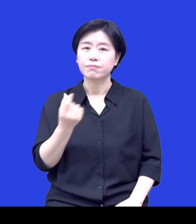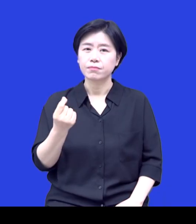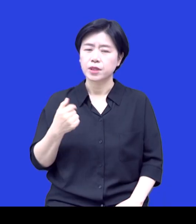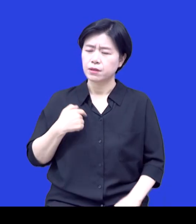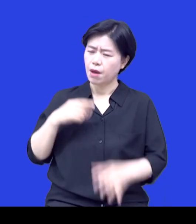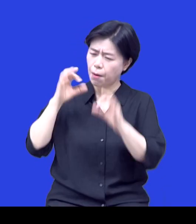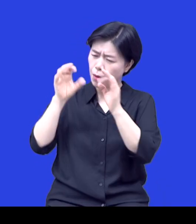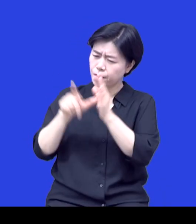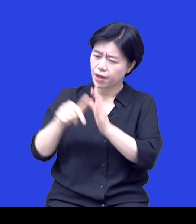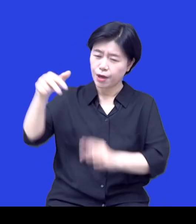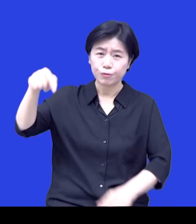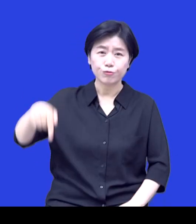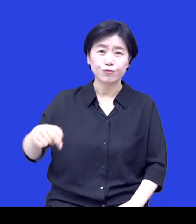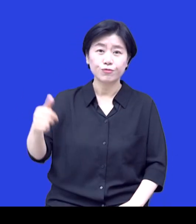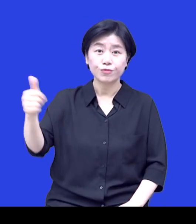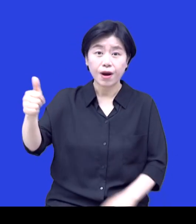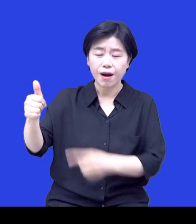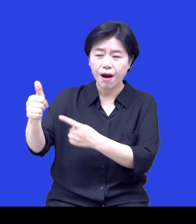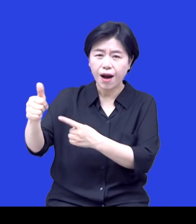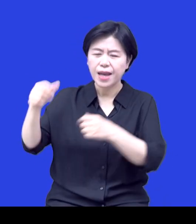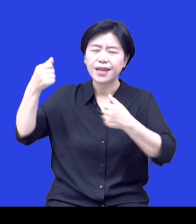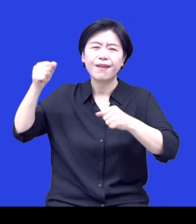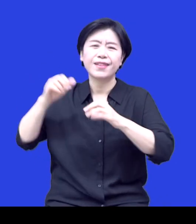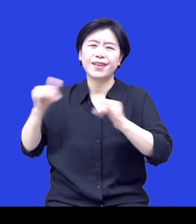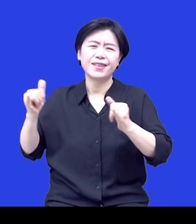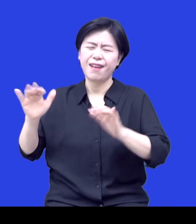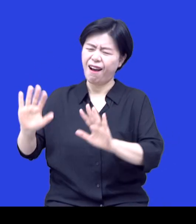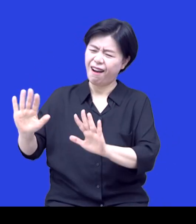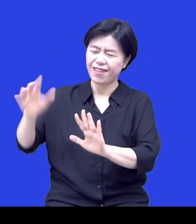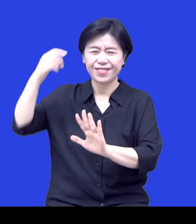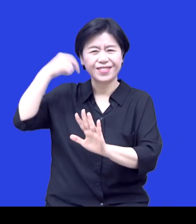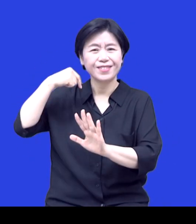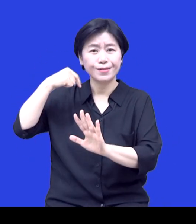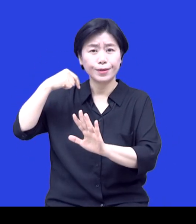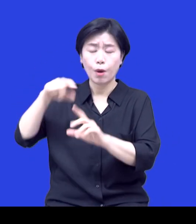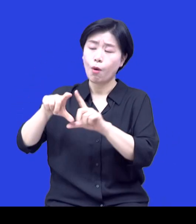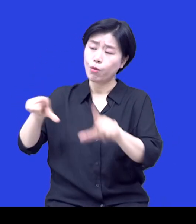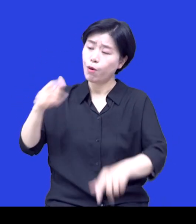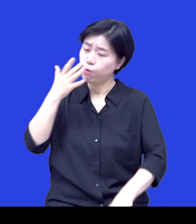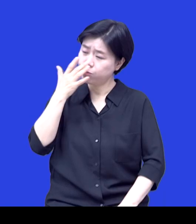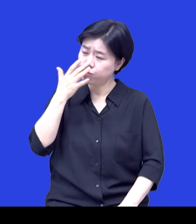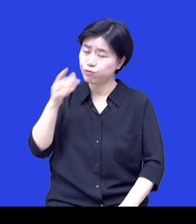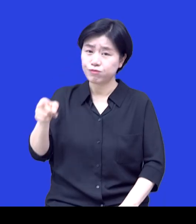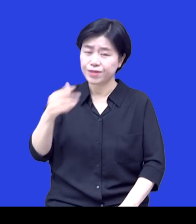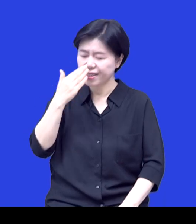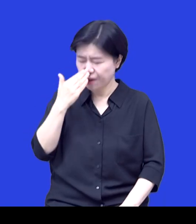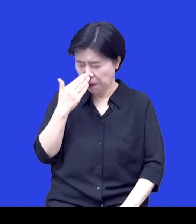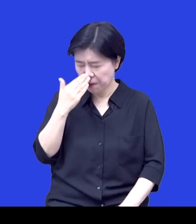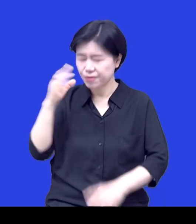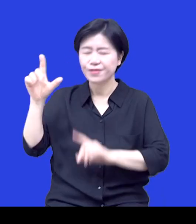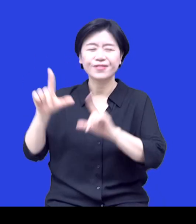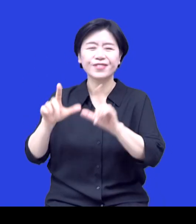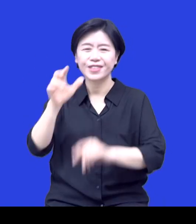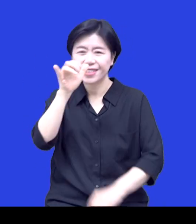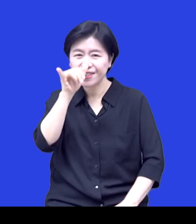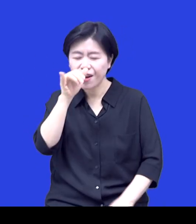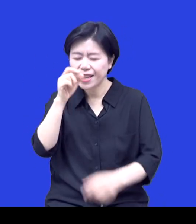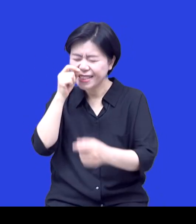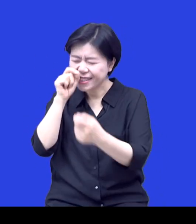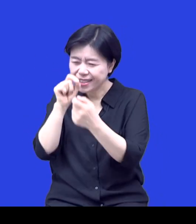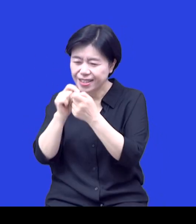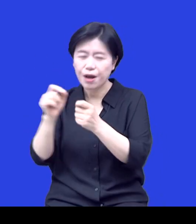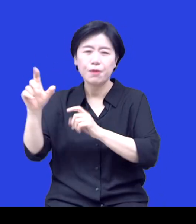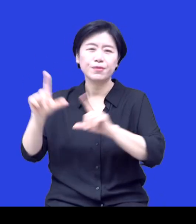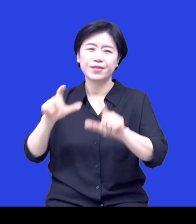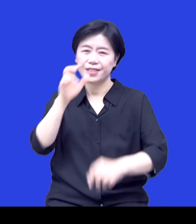않은 연예인. 그래서 네. 굉장히 그 연예인 분들이 좀 가까이 하기 힘들고 그런데 소탈하시고 겸손하시고 항상 친근하셔가지고 아유. 아주